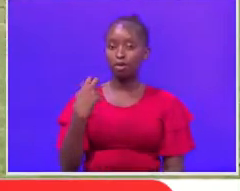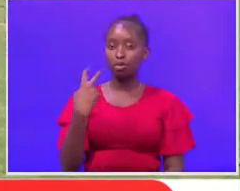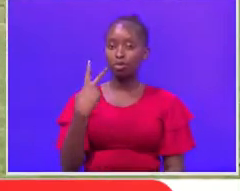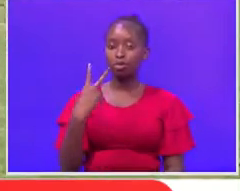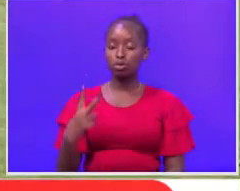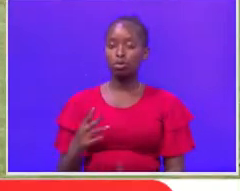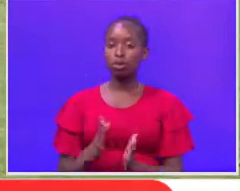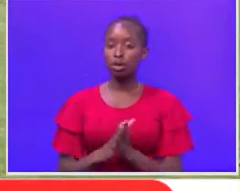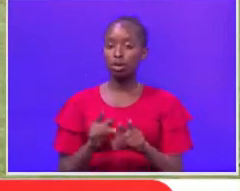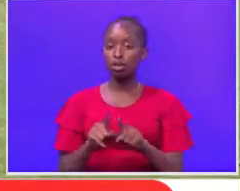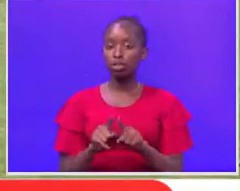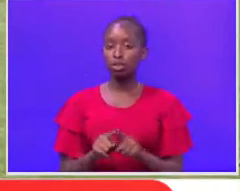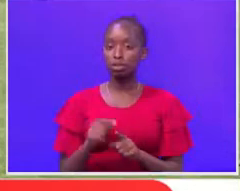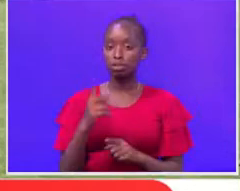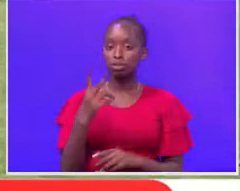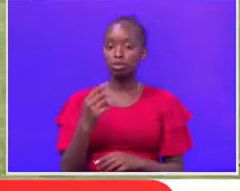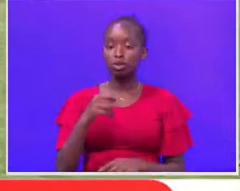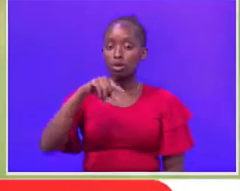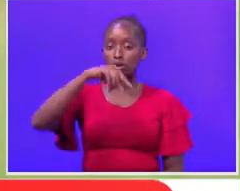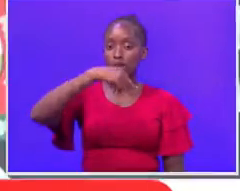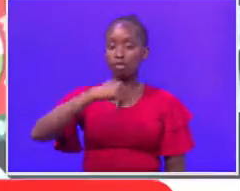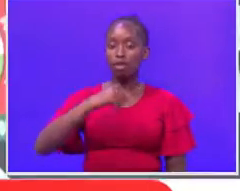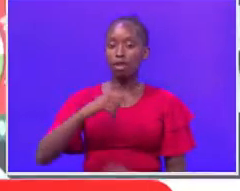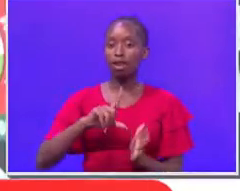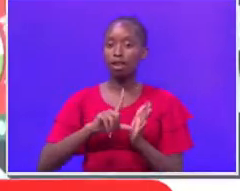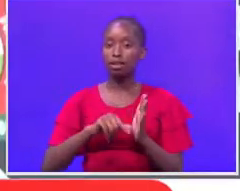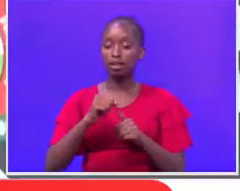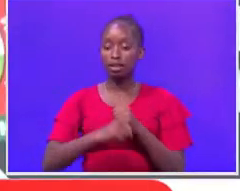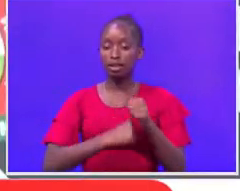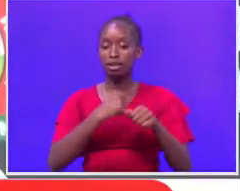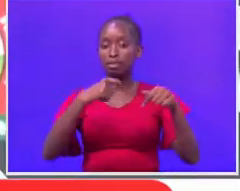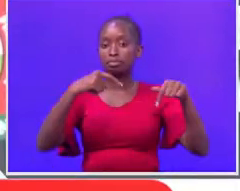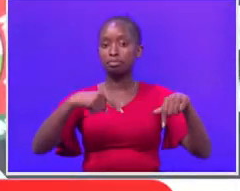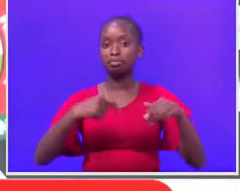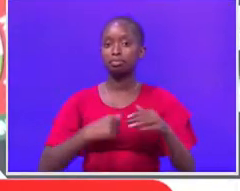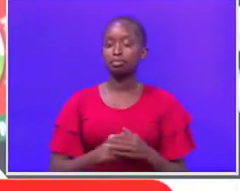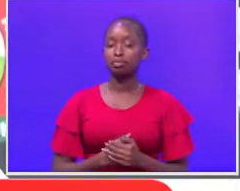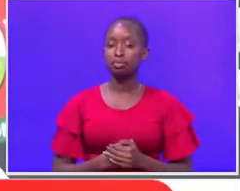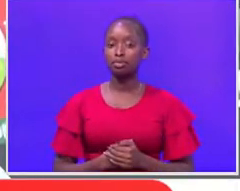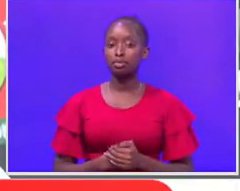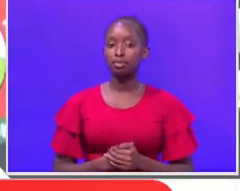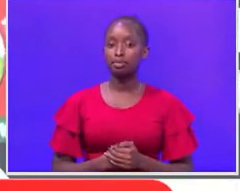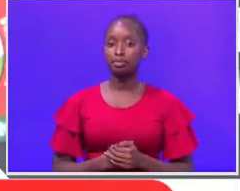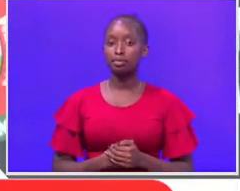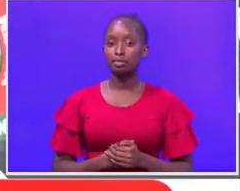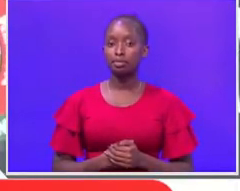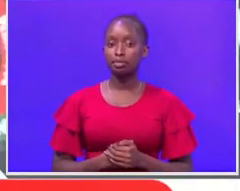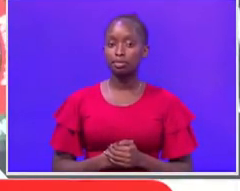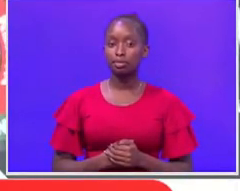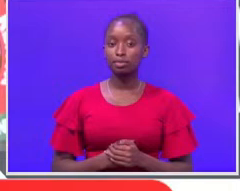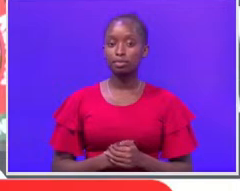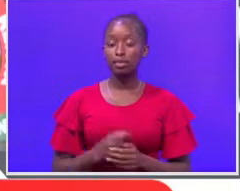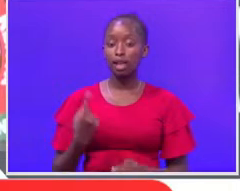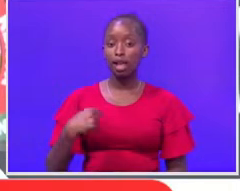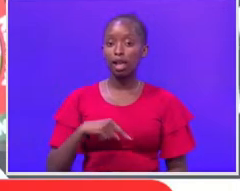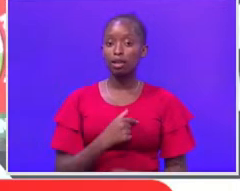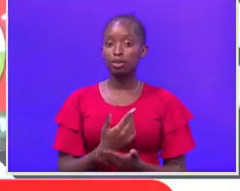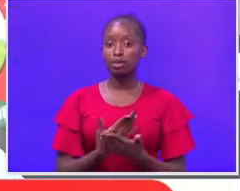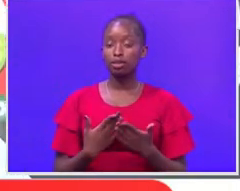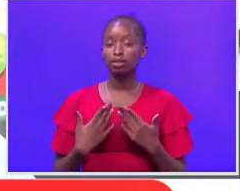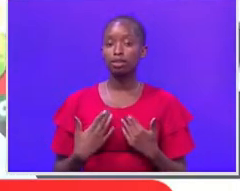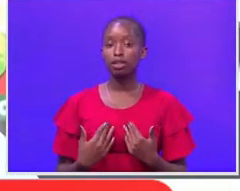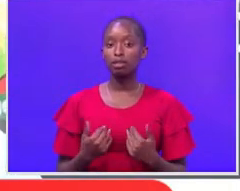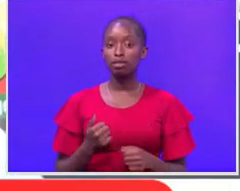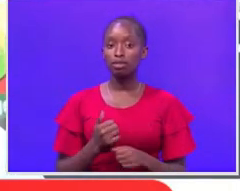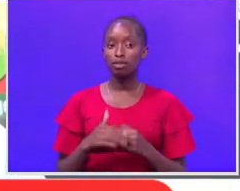20 qualifiers later this year. Agulzi kama team tulikoshaeka tukiende tournament tuweze kushinda hizo game zote mbili kwa sababu ni game